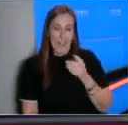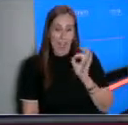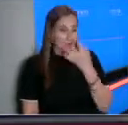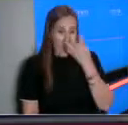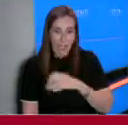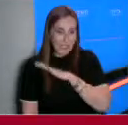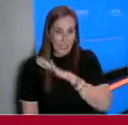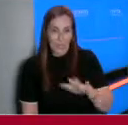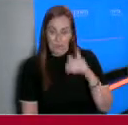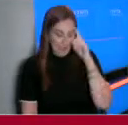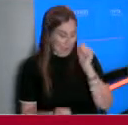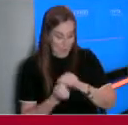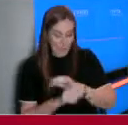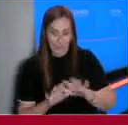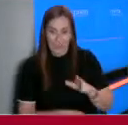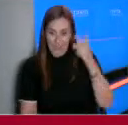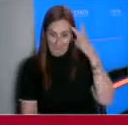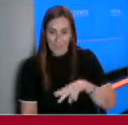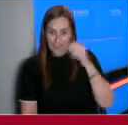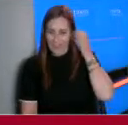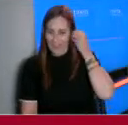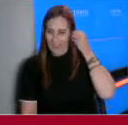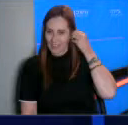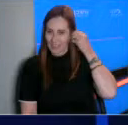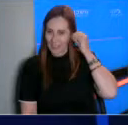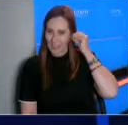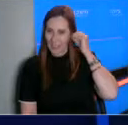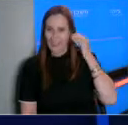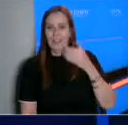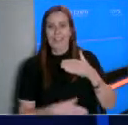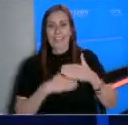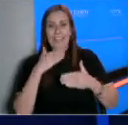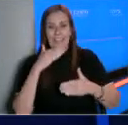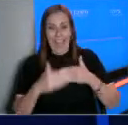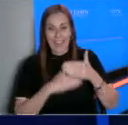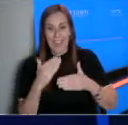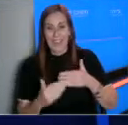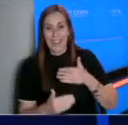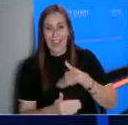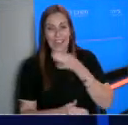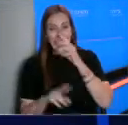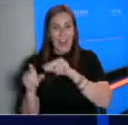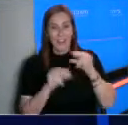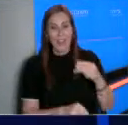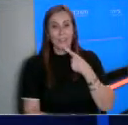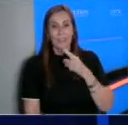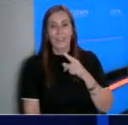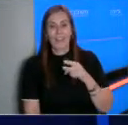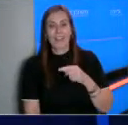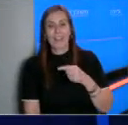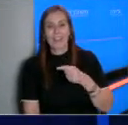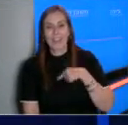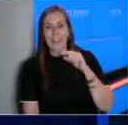עצוב ברמות של מטומטם, כאילו, תמיד תגיד, עכשיו אנחנו התקדמנו בסולם. כן, התקדמנו. אנחנו בערך בני אותו גיל, אתה אומר, אין לי